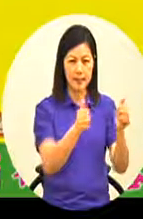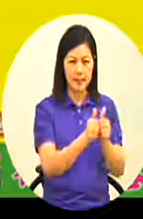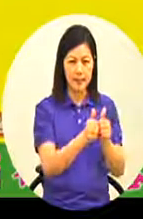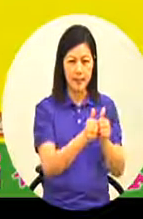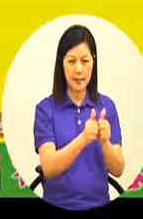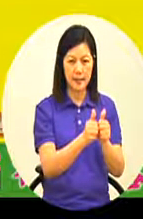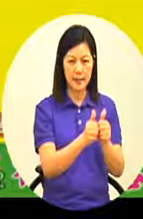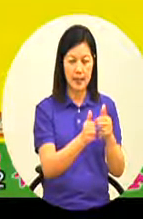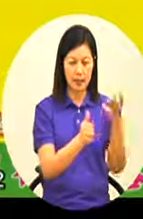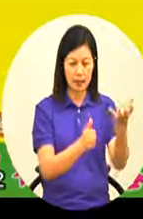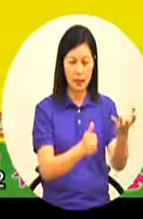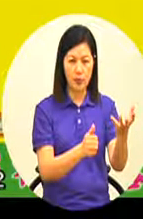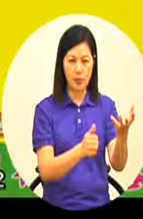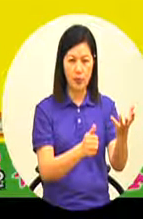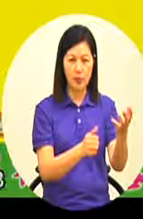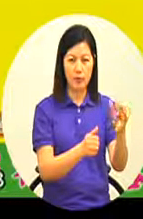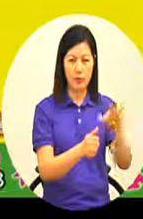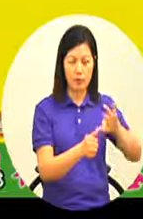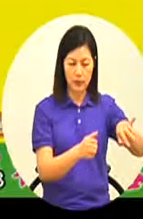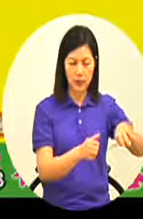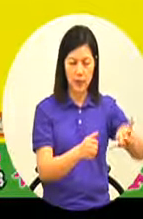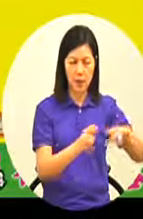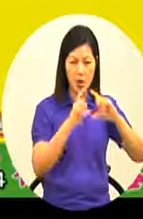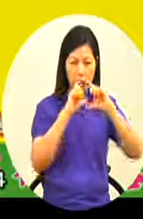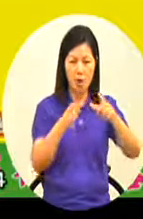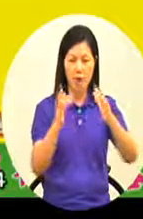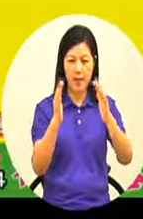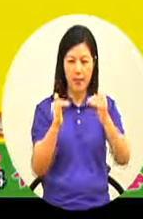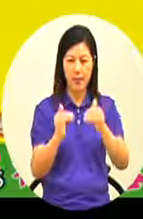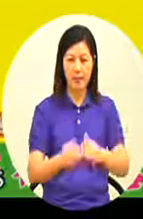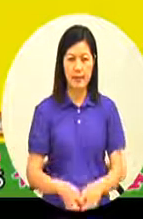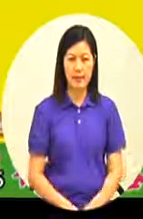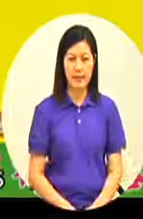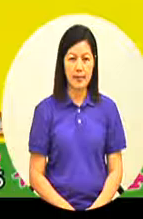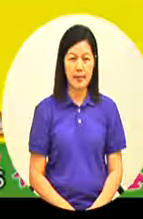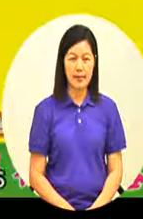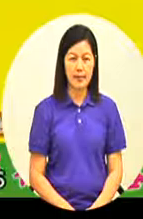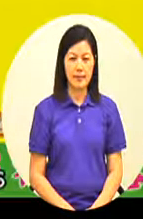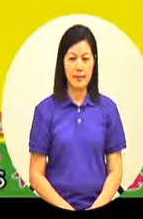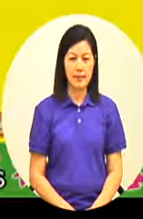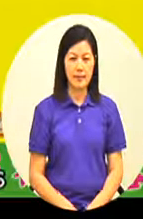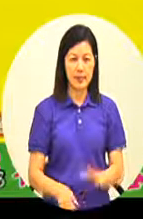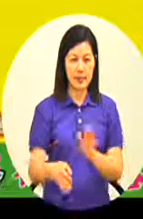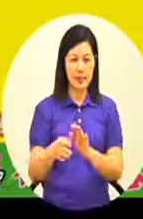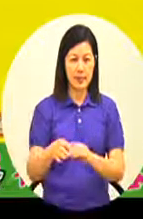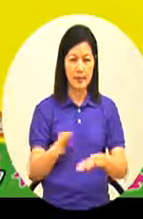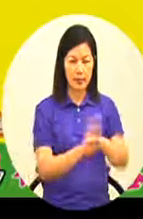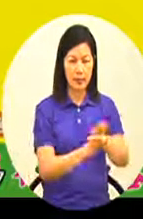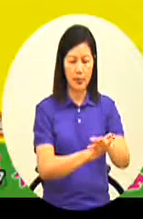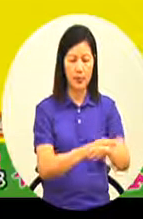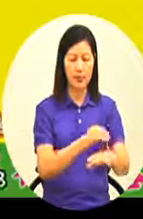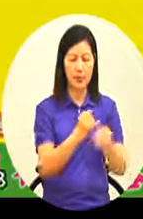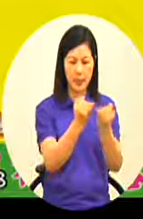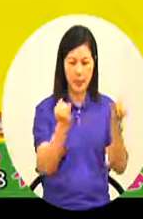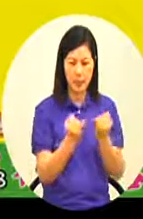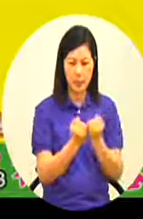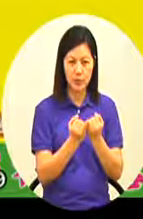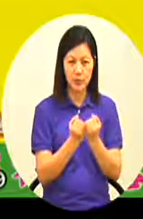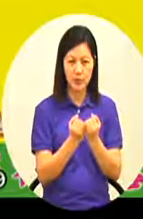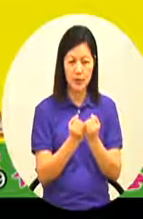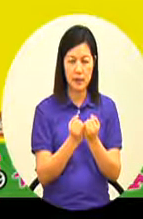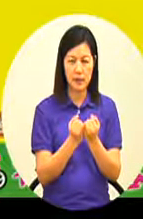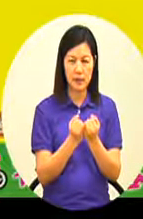哈，先改回来，啊，咱哈。这边就是 女性